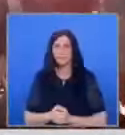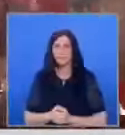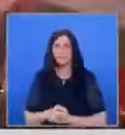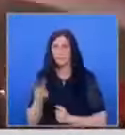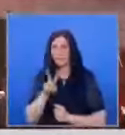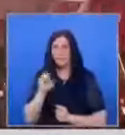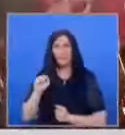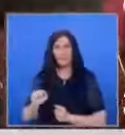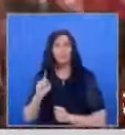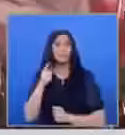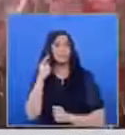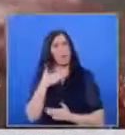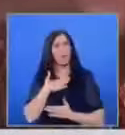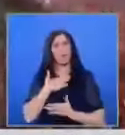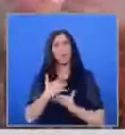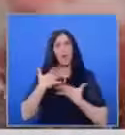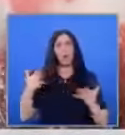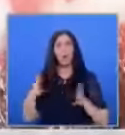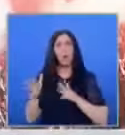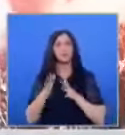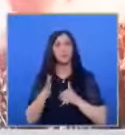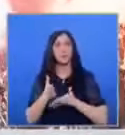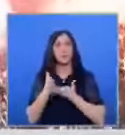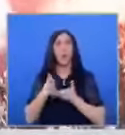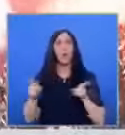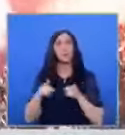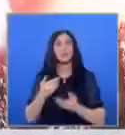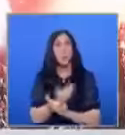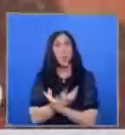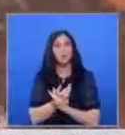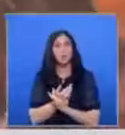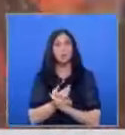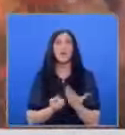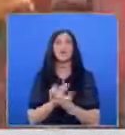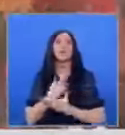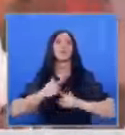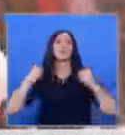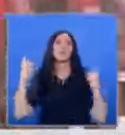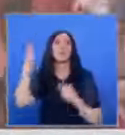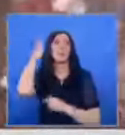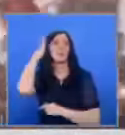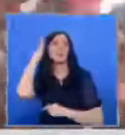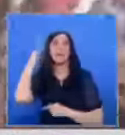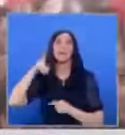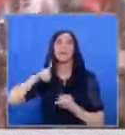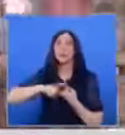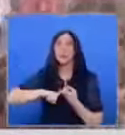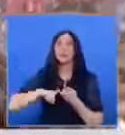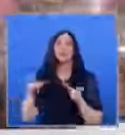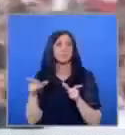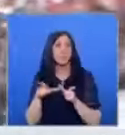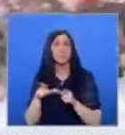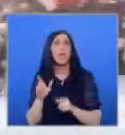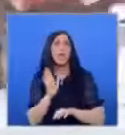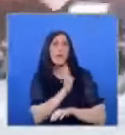Двете партии, които се ползват с най-голяма обществена подкрепа, управляващата консервативна Нова демокрация на премиера Кириакос Мицотакис и лявата Сириза на